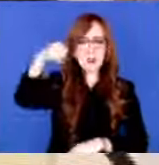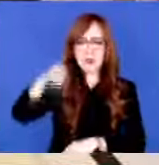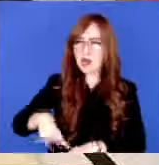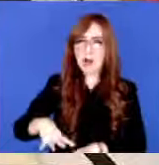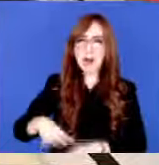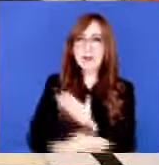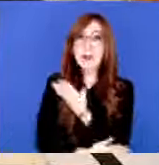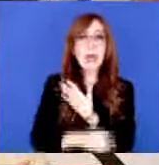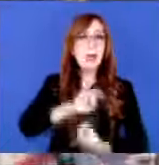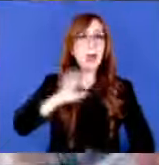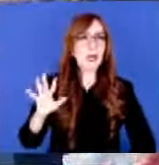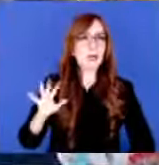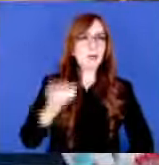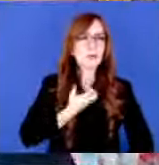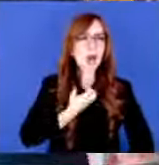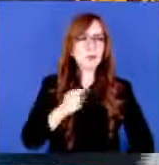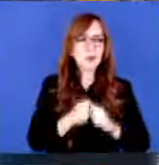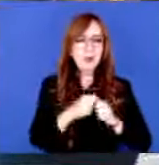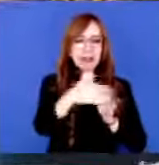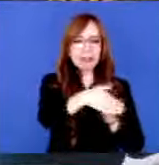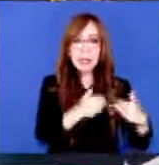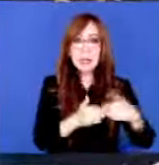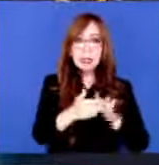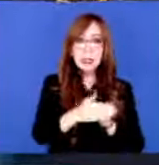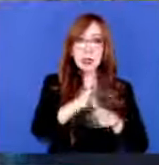Ia bertekad melaksanakan strategi hilirisasi.